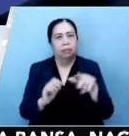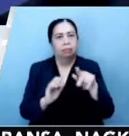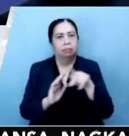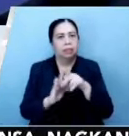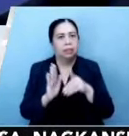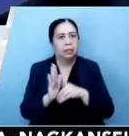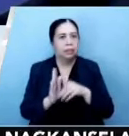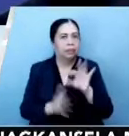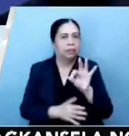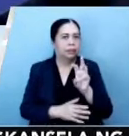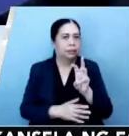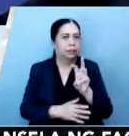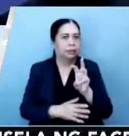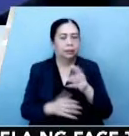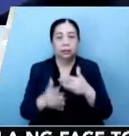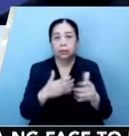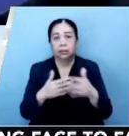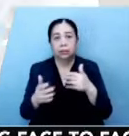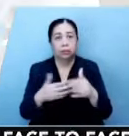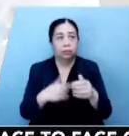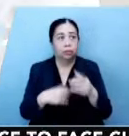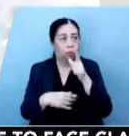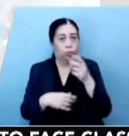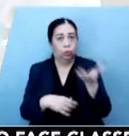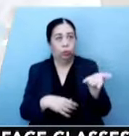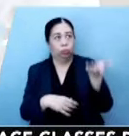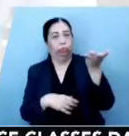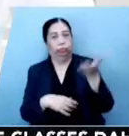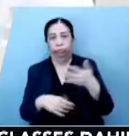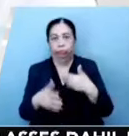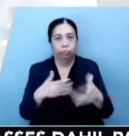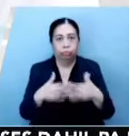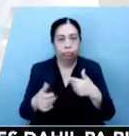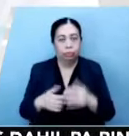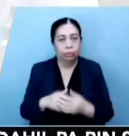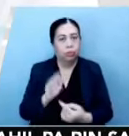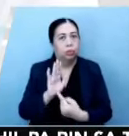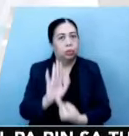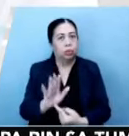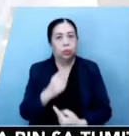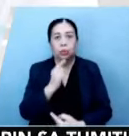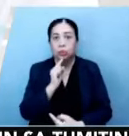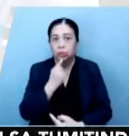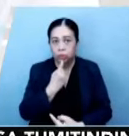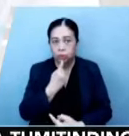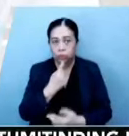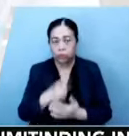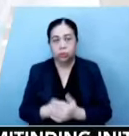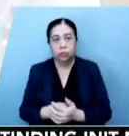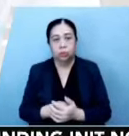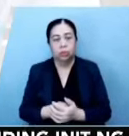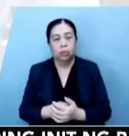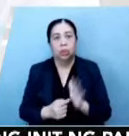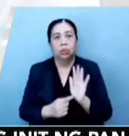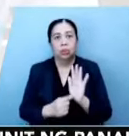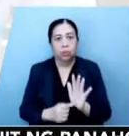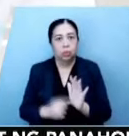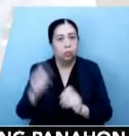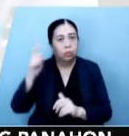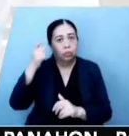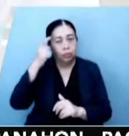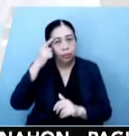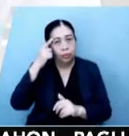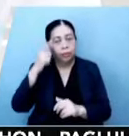PD 96, regardless kung ano po yung estado po nila sa buhay. This is to show seriousness. This is to show na ang gobyerno po ay